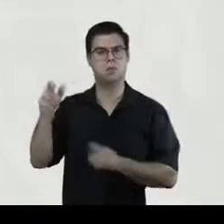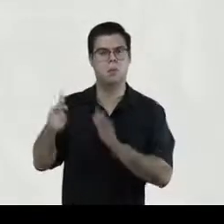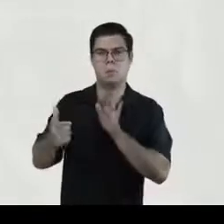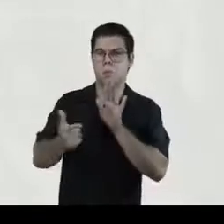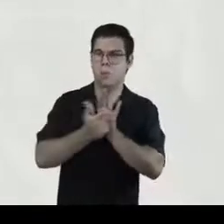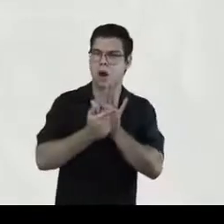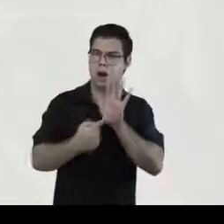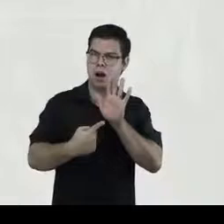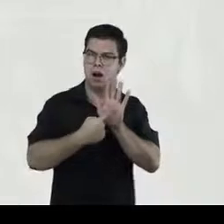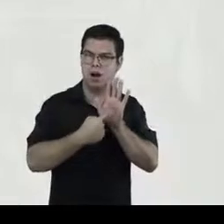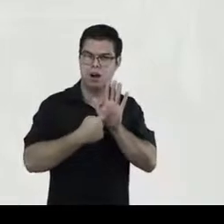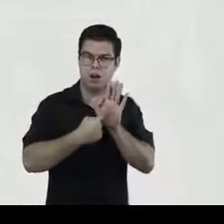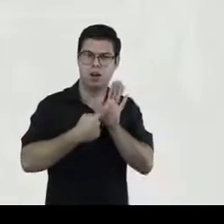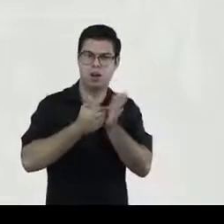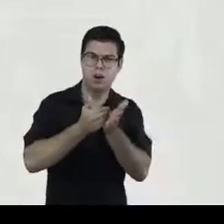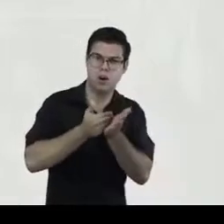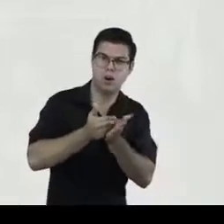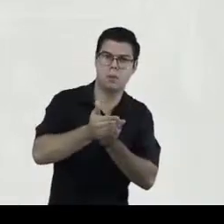Alors,